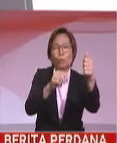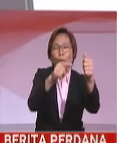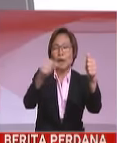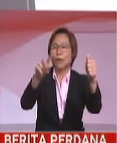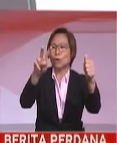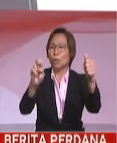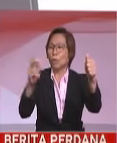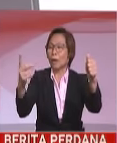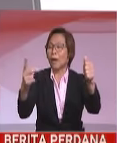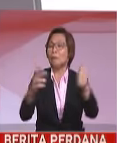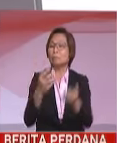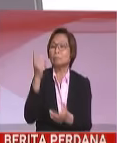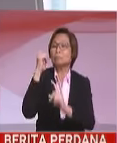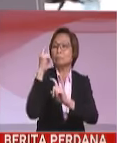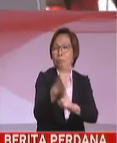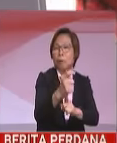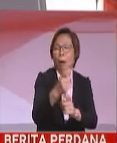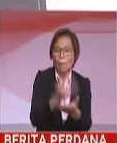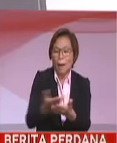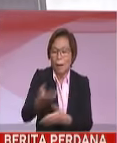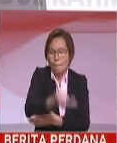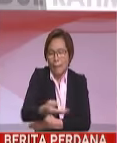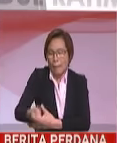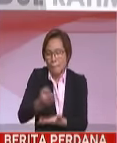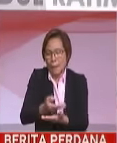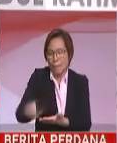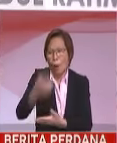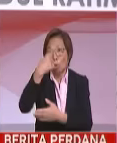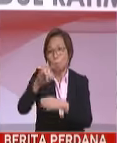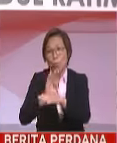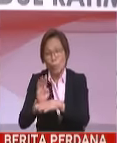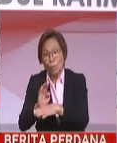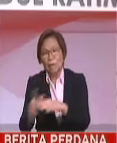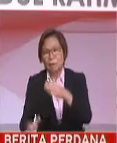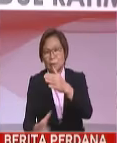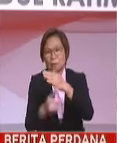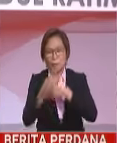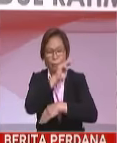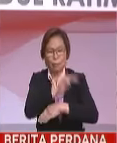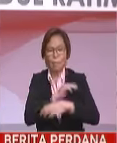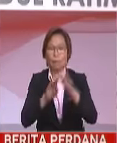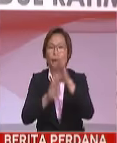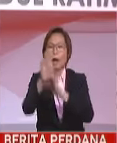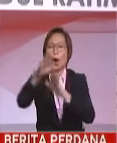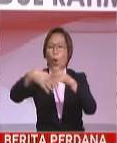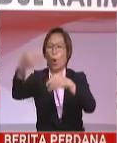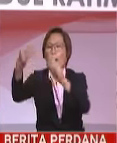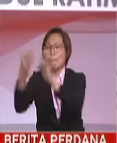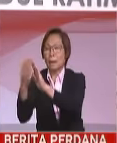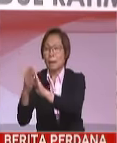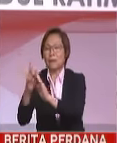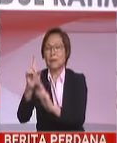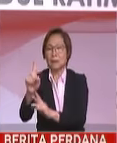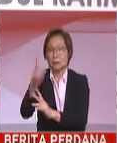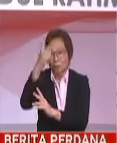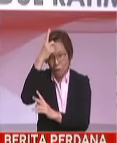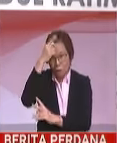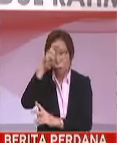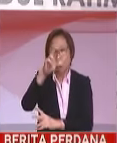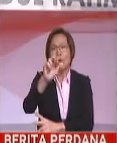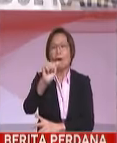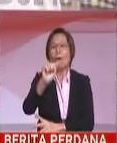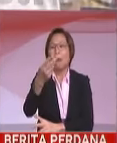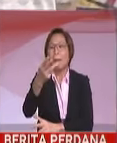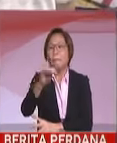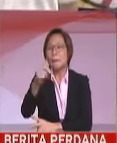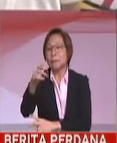RM10,000 hingga RM20,000 dalam bentuk pemberian barangan keperluan untuk perniagaan. Timbalan Menteri Pembangunan Luar Bandar 1, Dato' Sri Abdul Rahman Muhammad